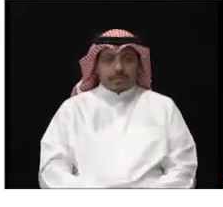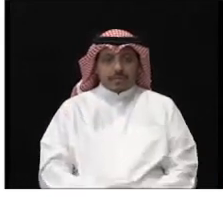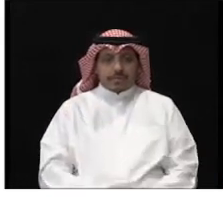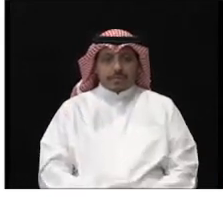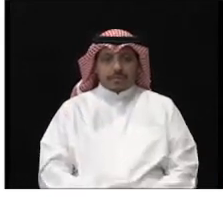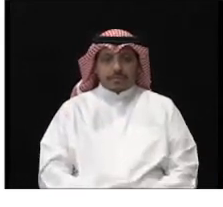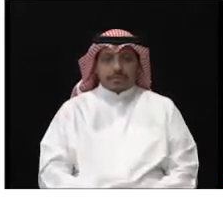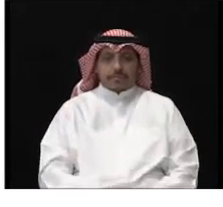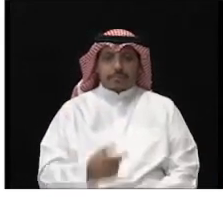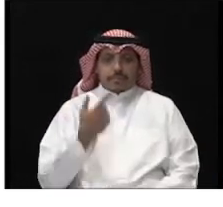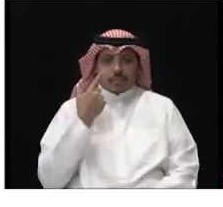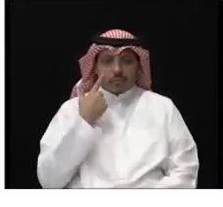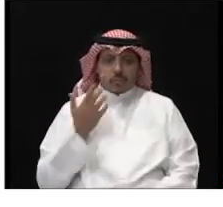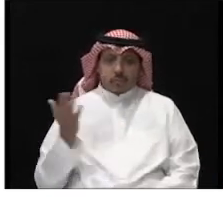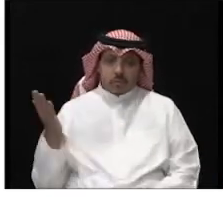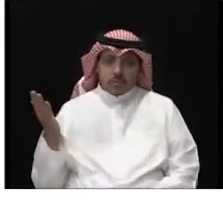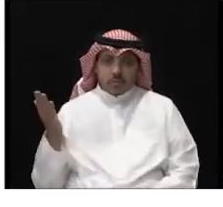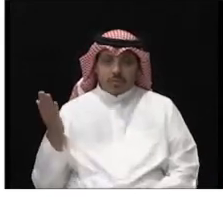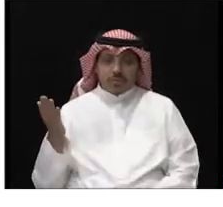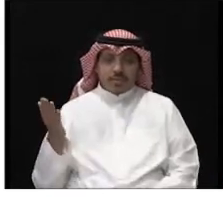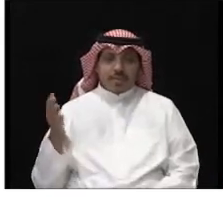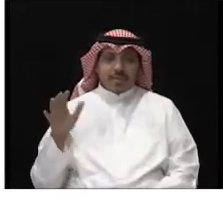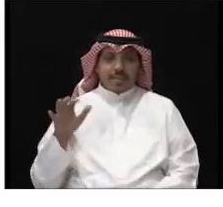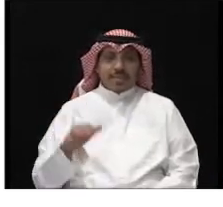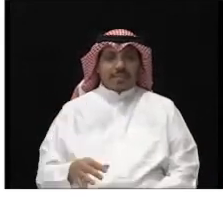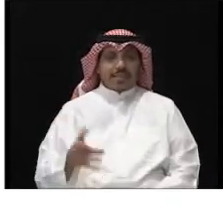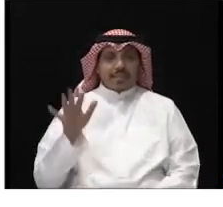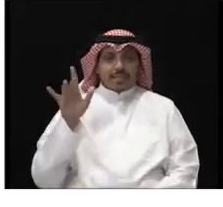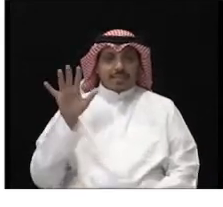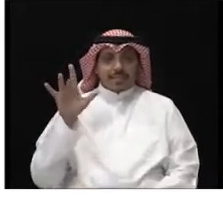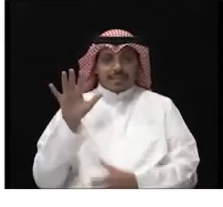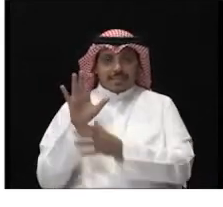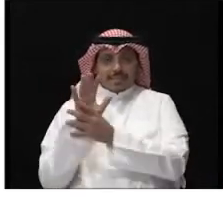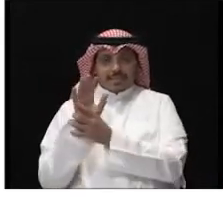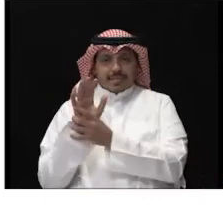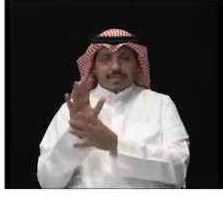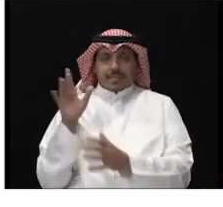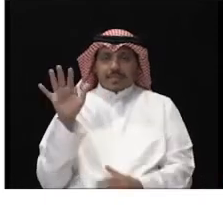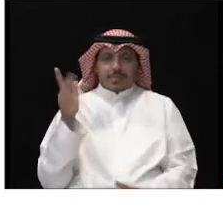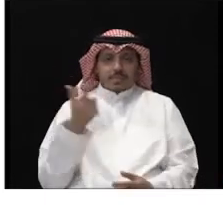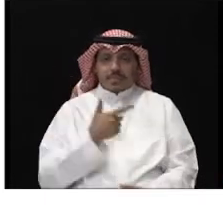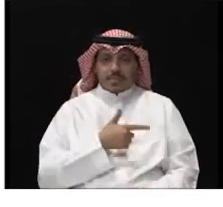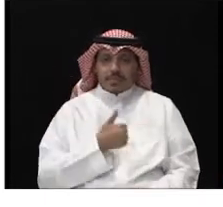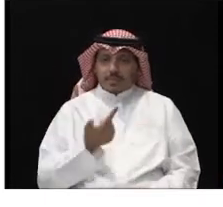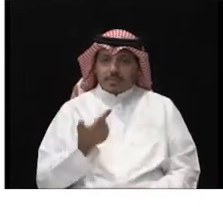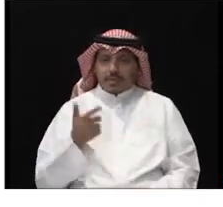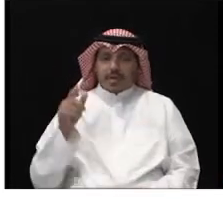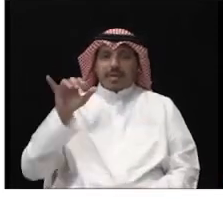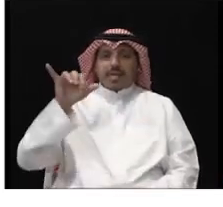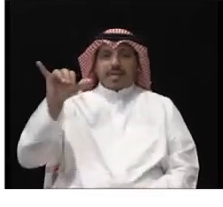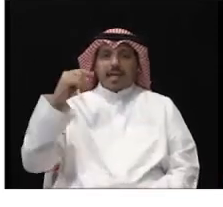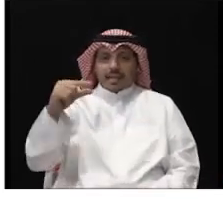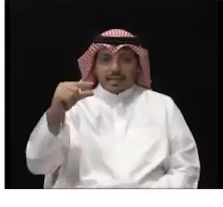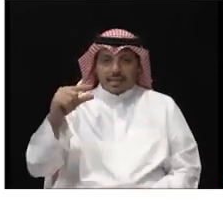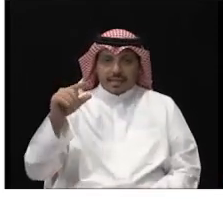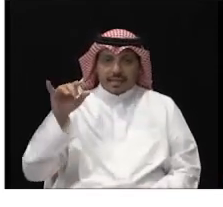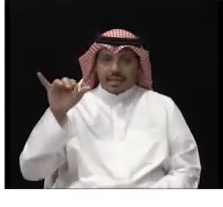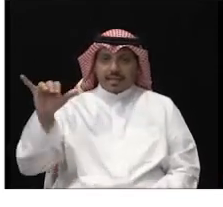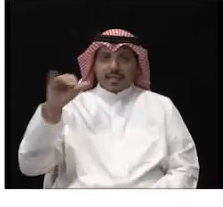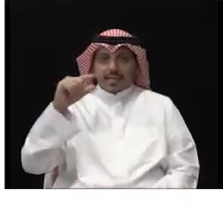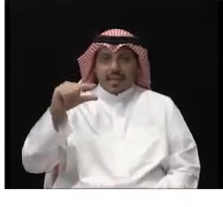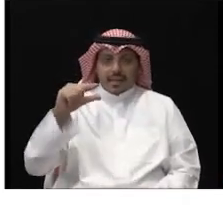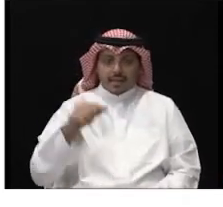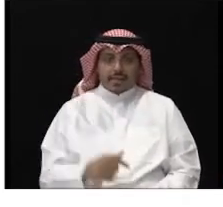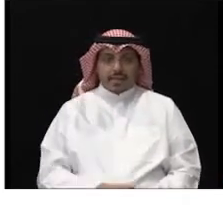فإذا بدأنا مع الصورة الأولى وهي صورة، أحسنتم، صورة يد، صورة يد، رائع